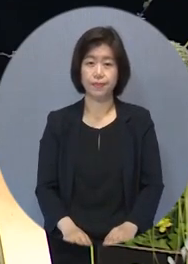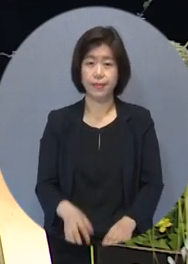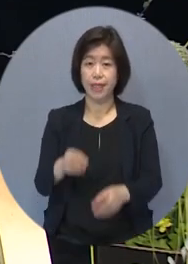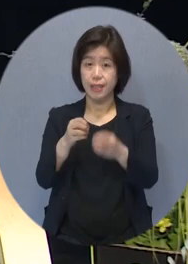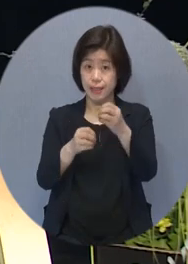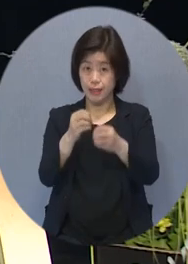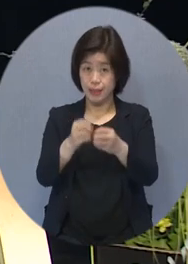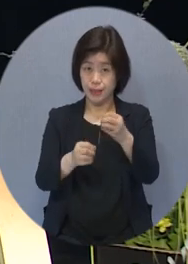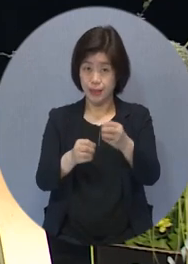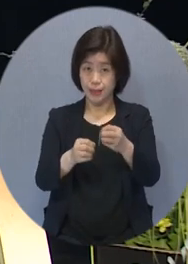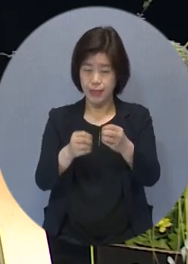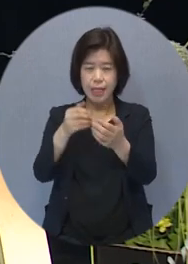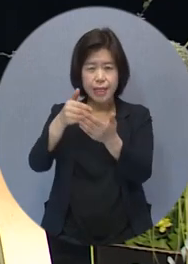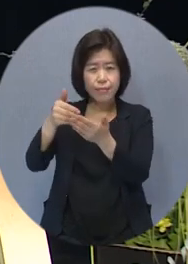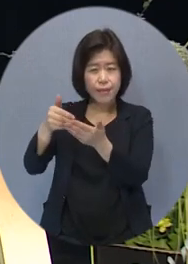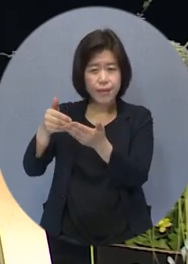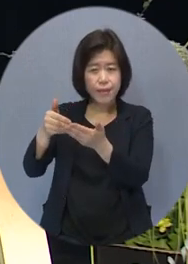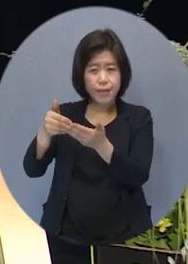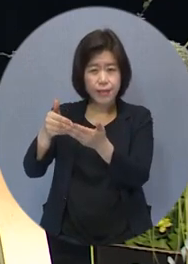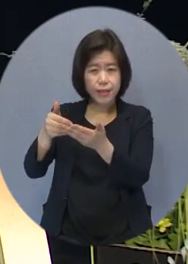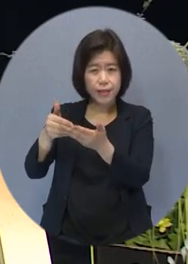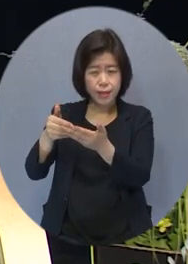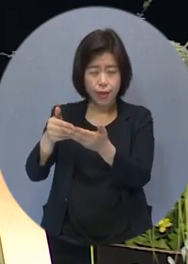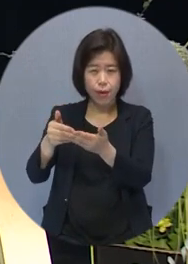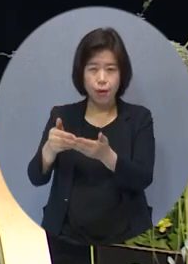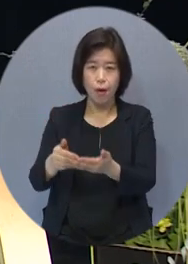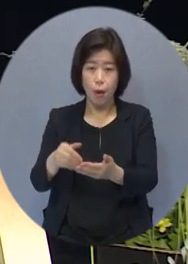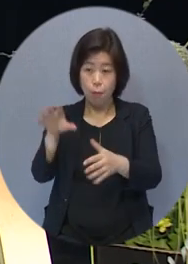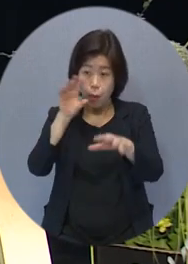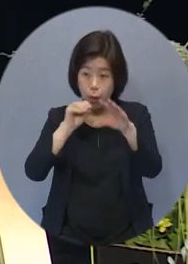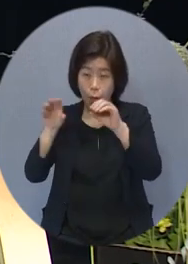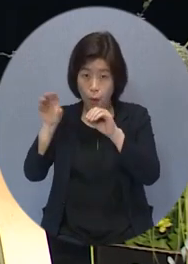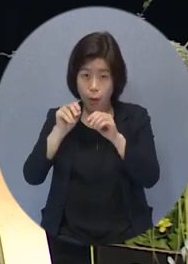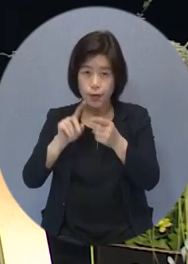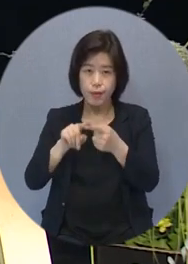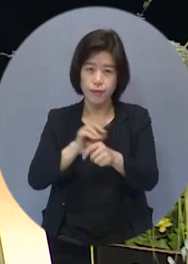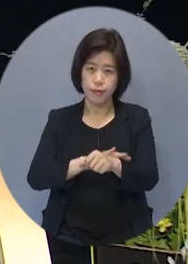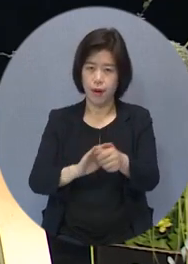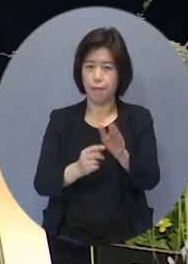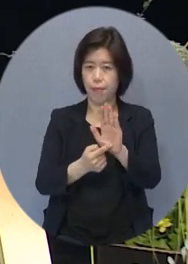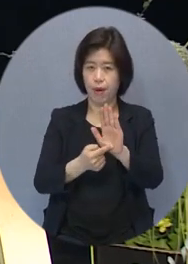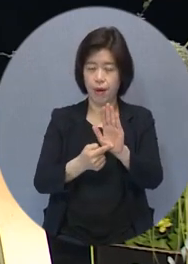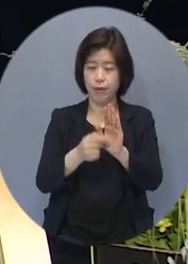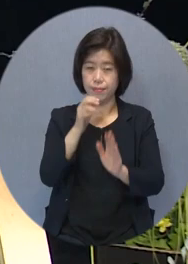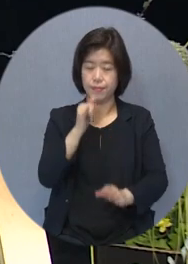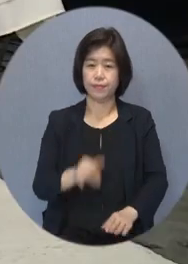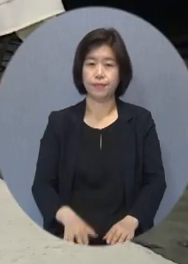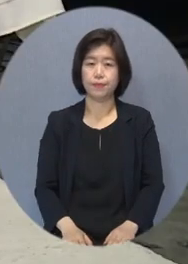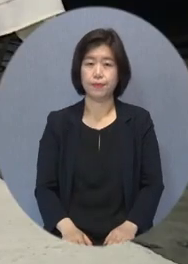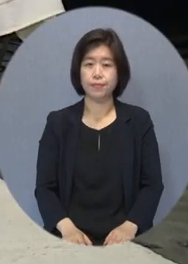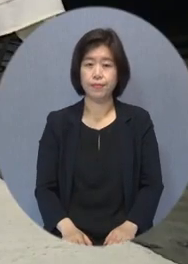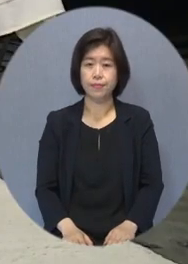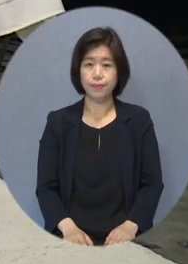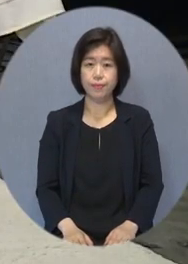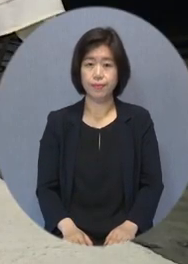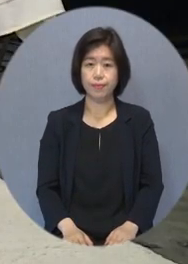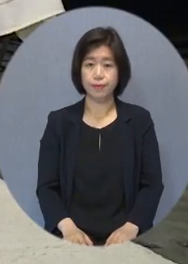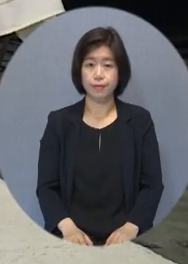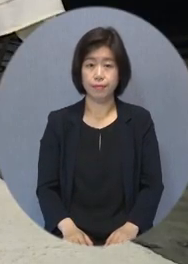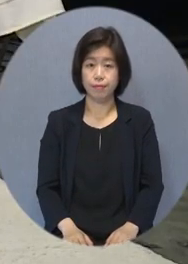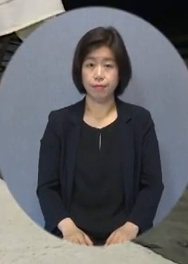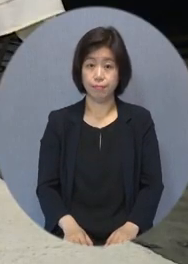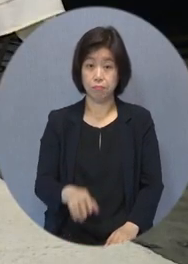시적 이미지로 서정과 영역의 절대성을 분명하게 보여줍니다. 이에 그치지